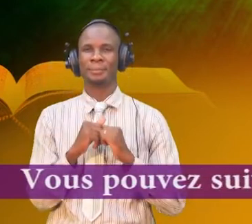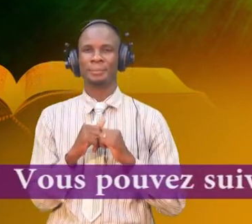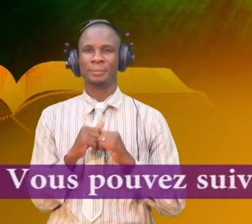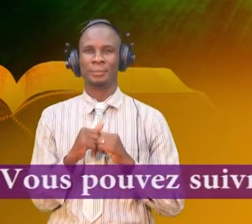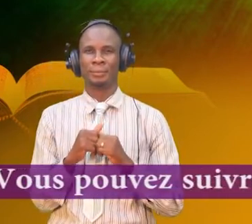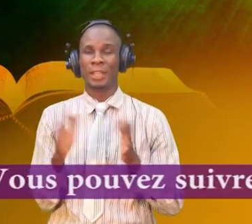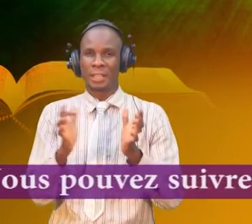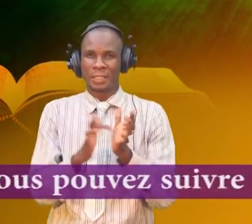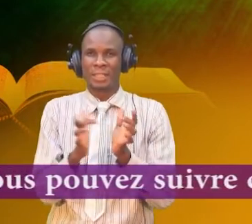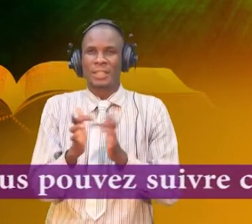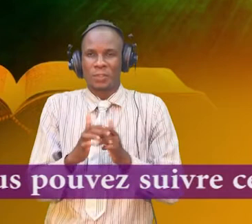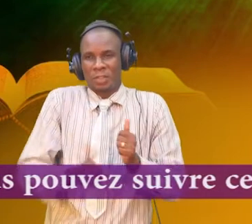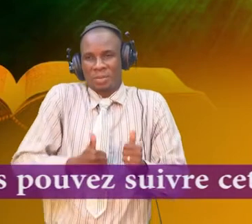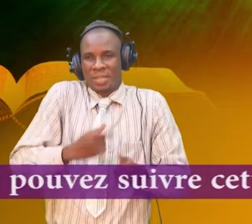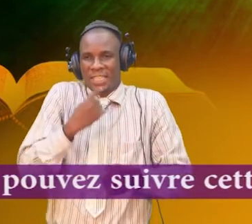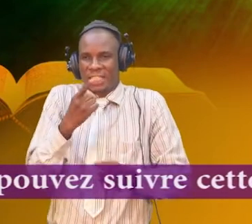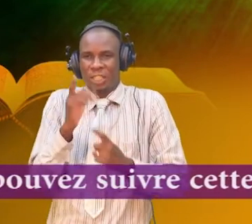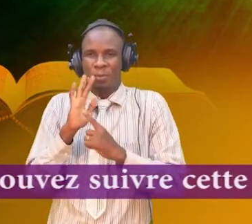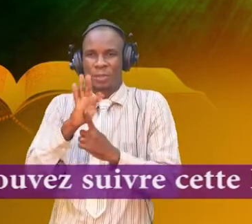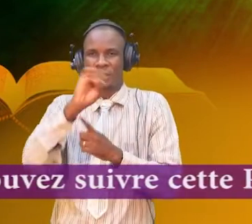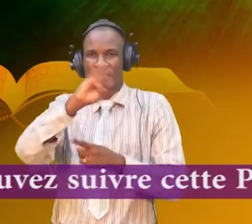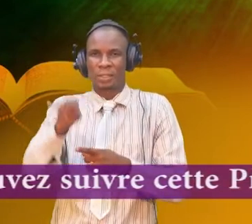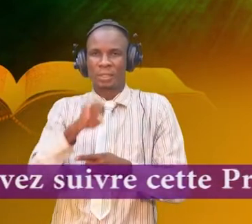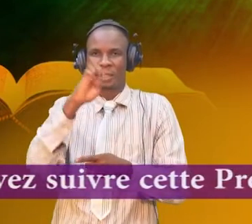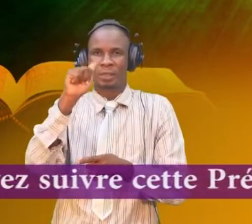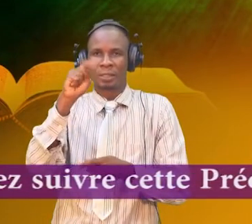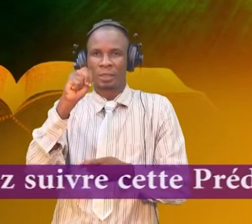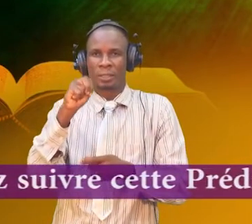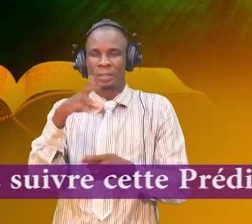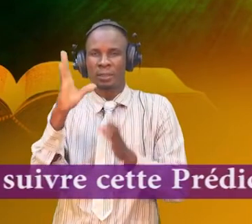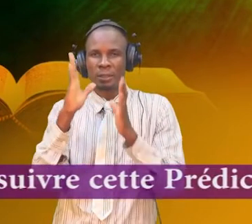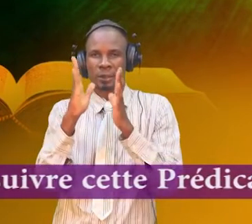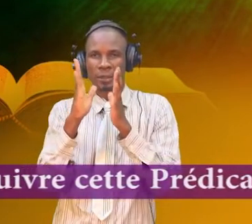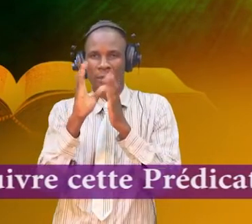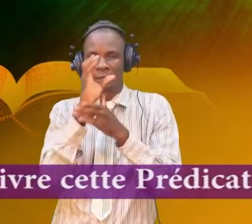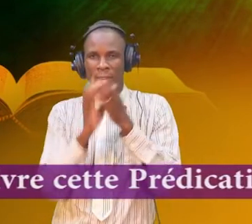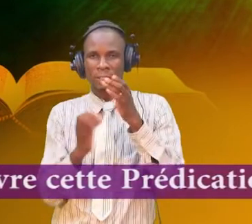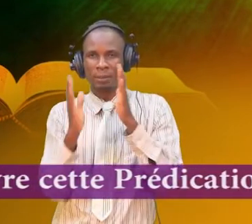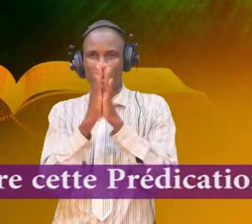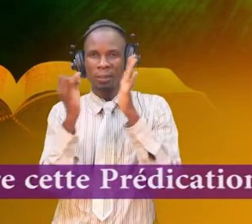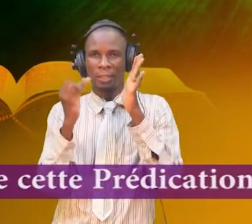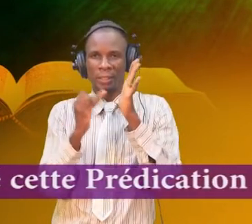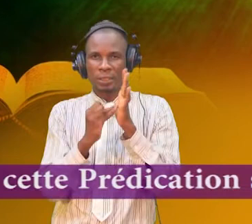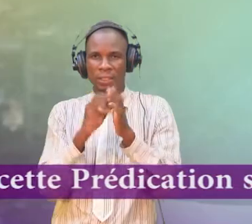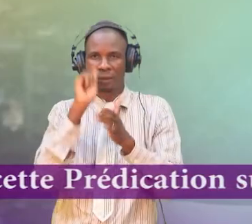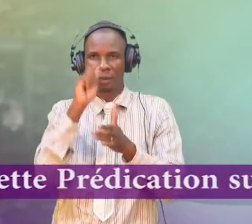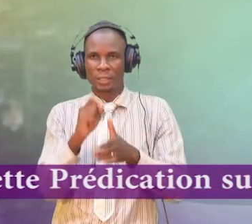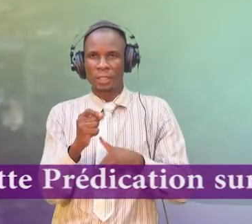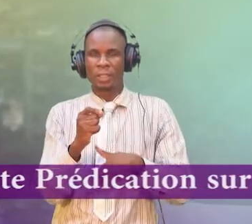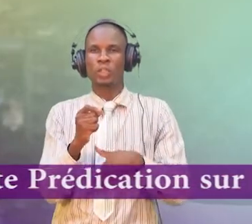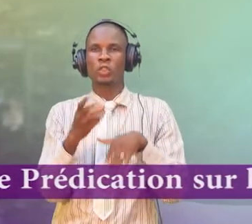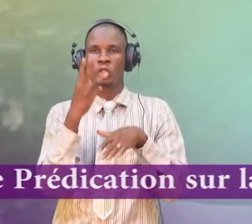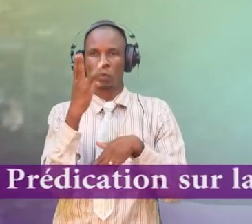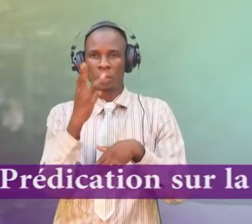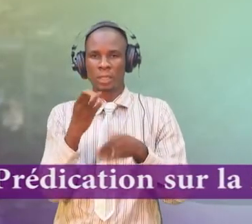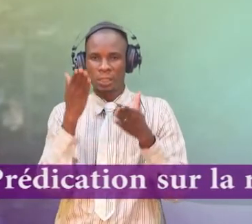moko mosusu te. Jambi ezali na kombo moko te. Epesa meli biso epai wapi toko yeba